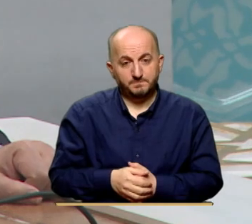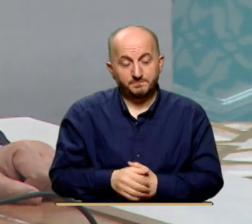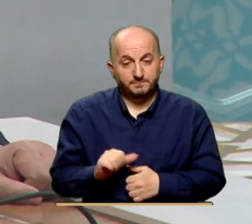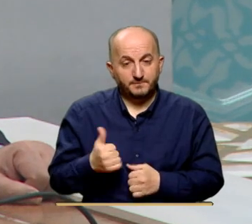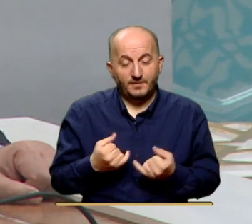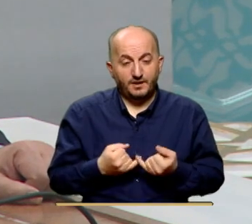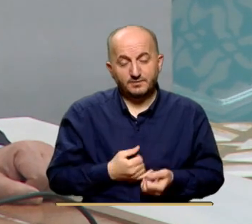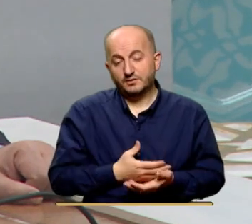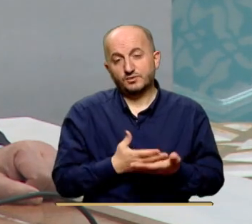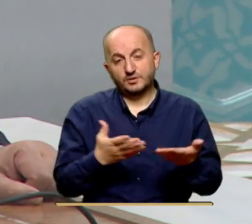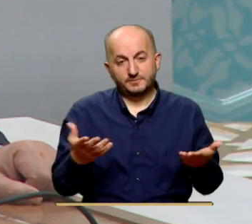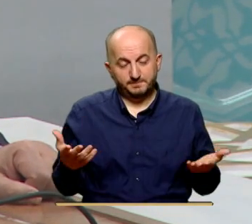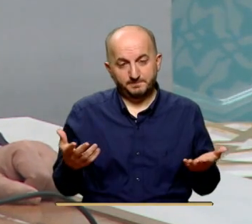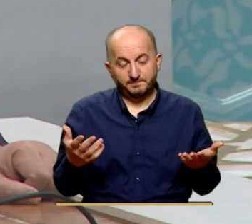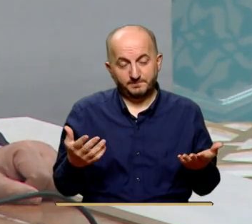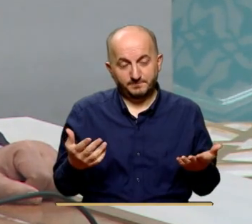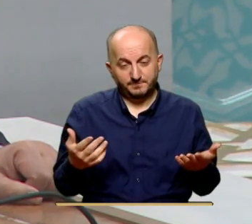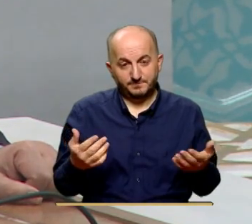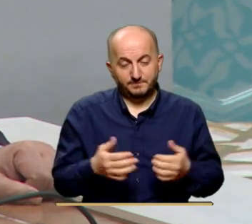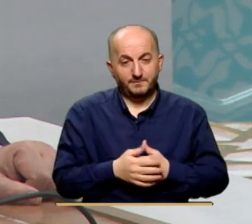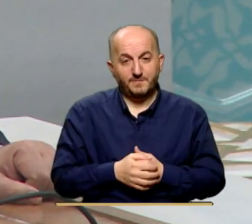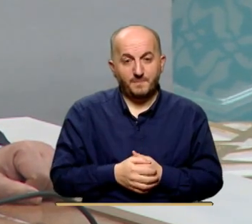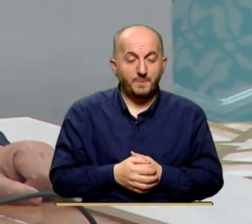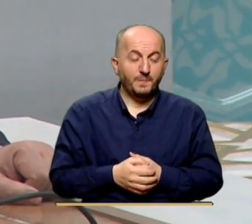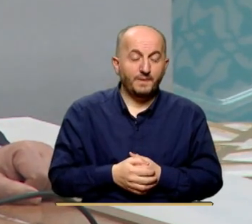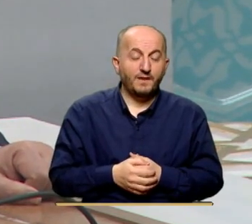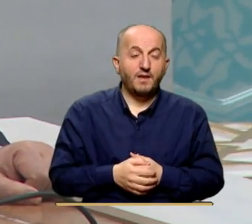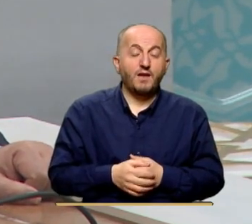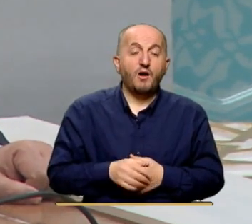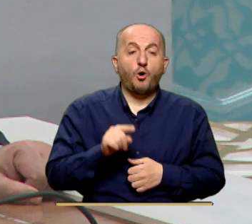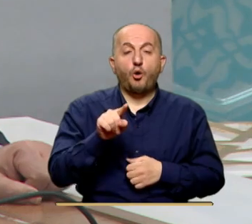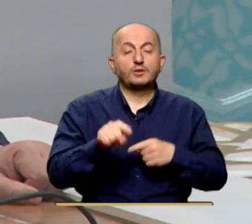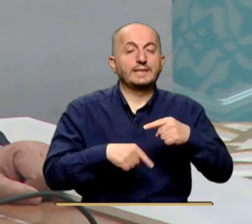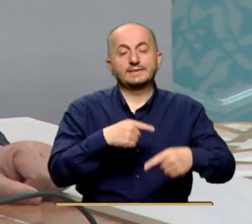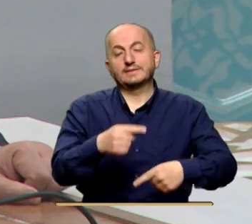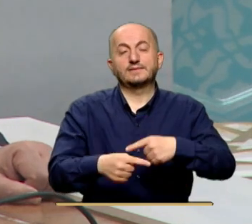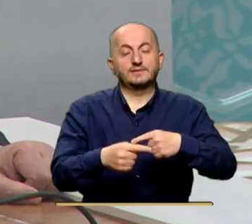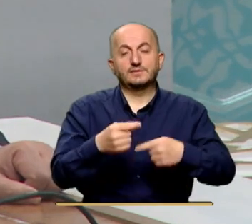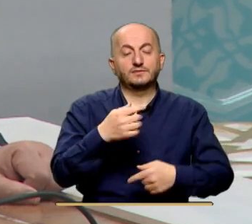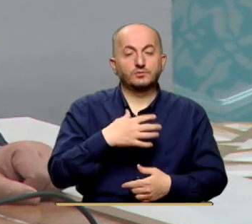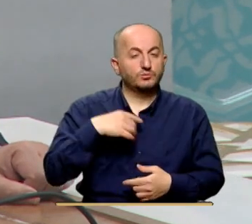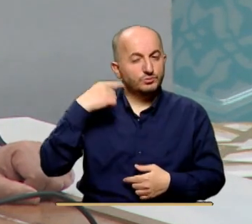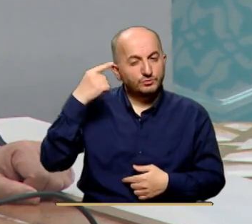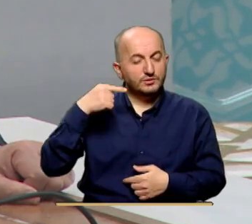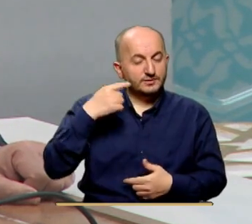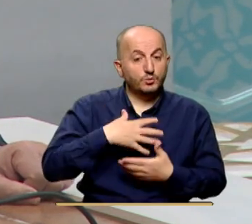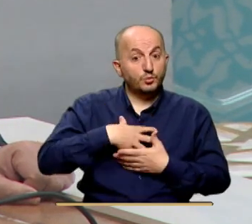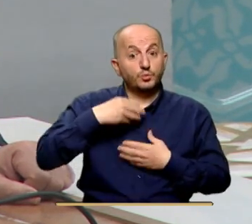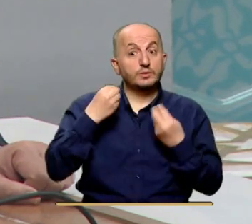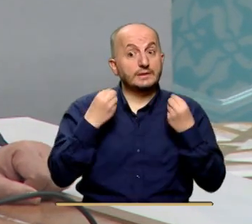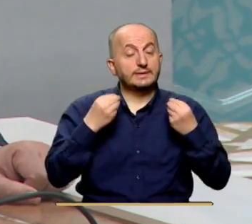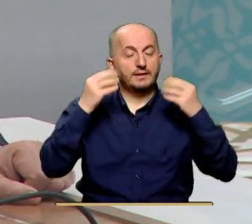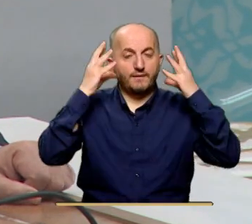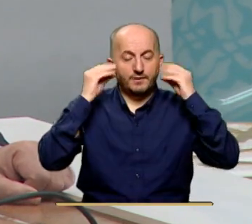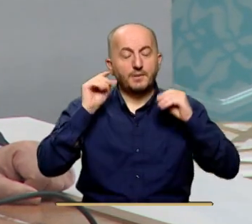Değerli kardeşlerim, o açıdan o neslin ruhunu iyi kavramak gerekiyor.